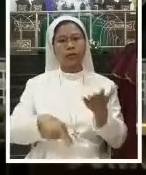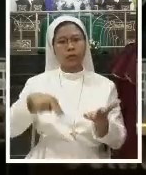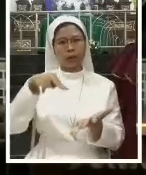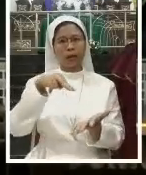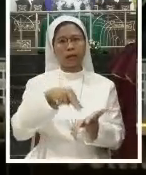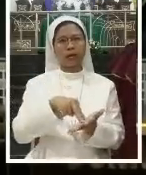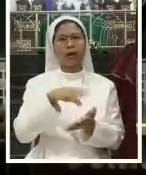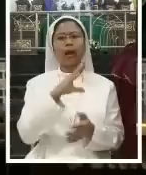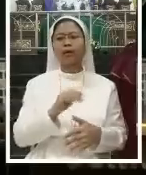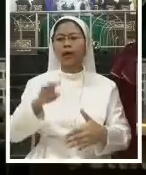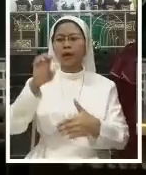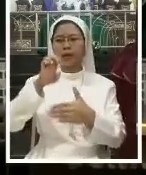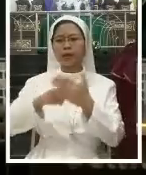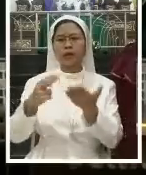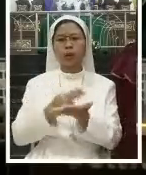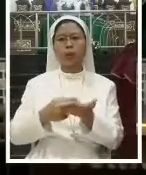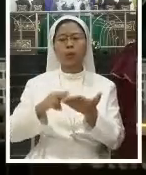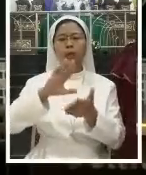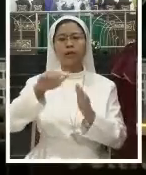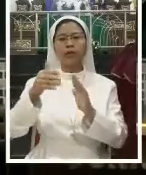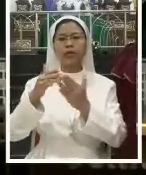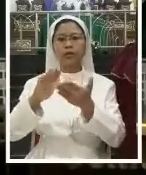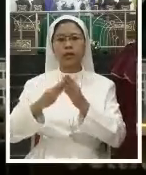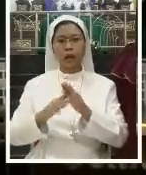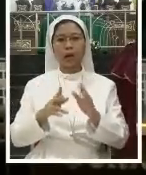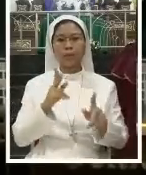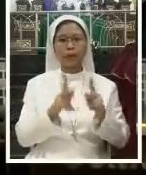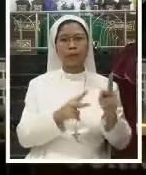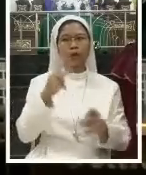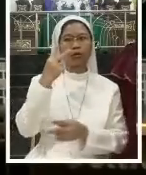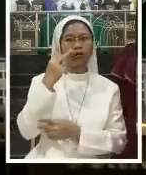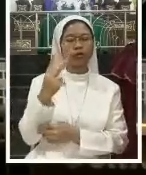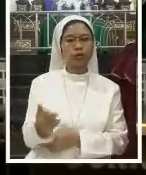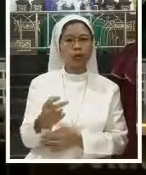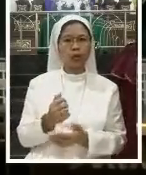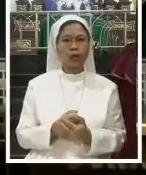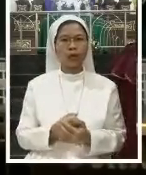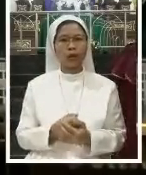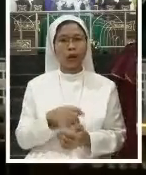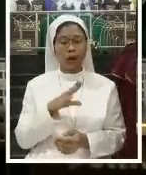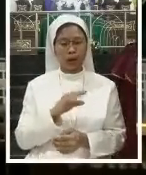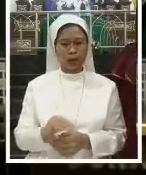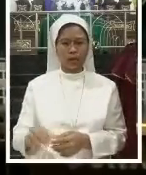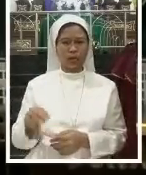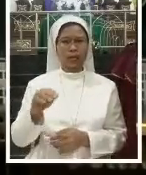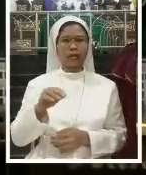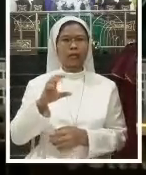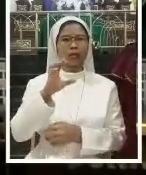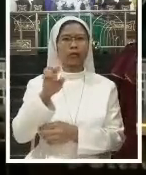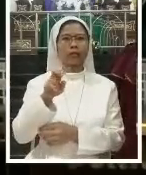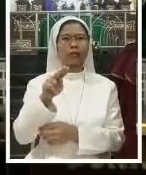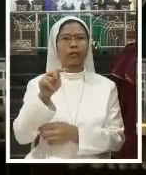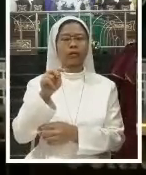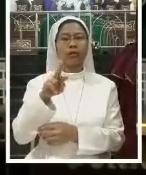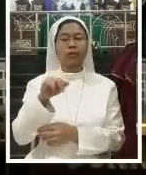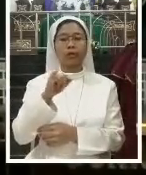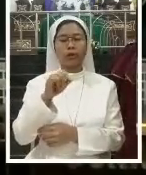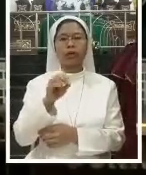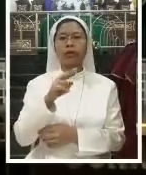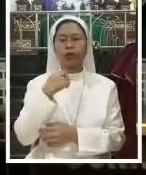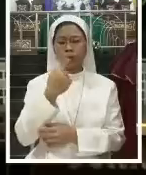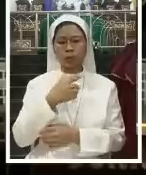naglaog sa banal na syudad asin nagpahiling sa dakol. Ang senturyon asin ang kaiba niyang nagbabantay kay